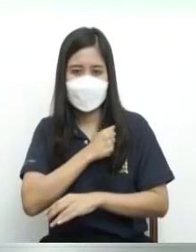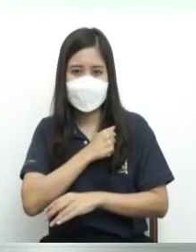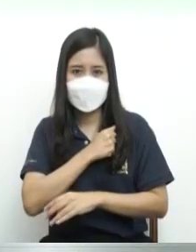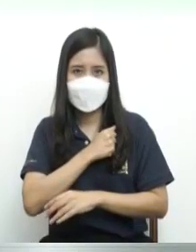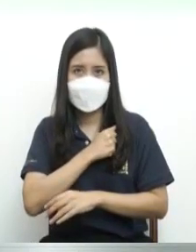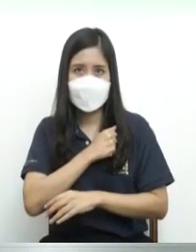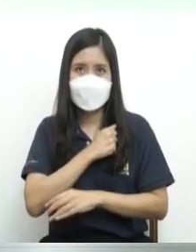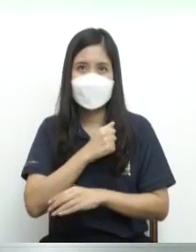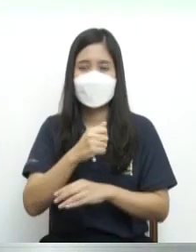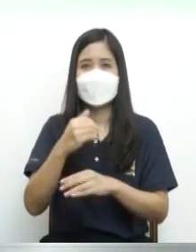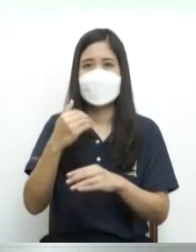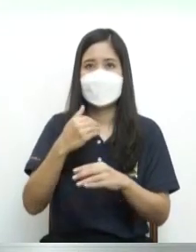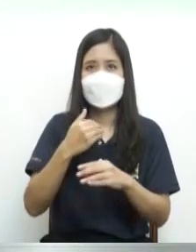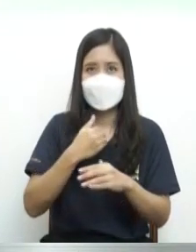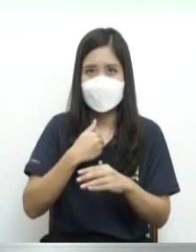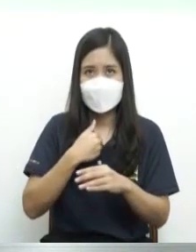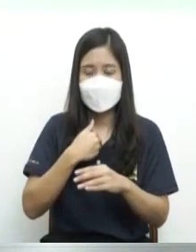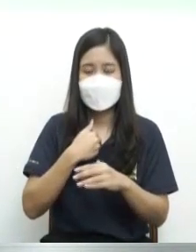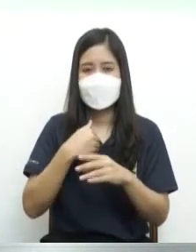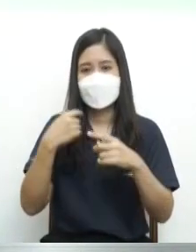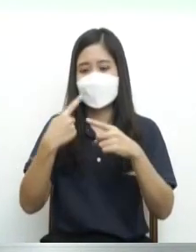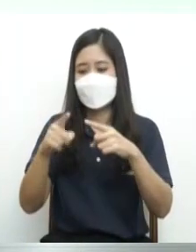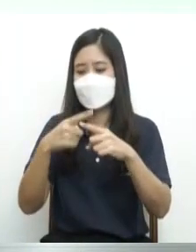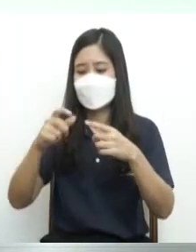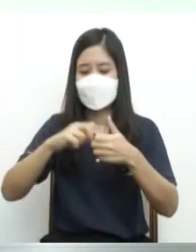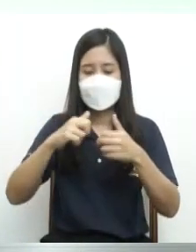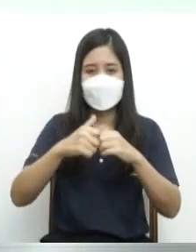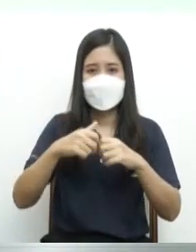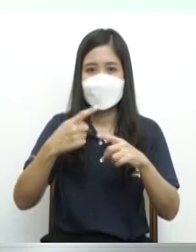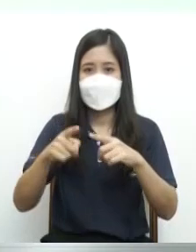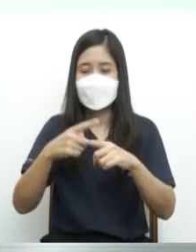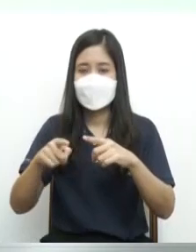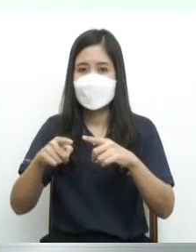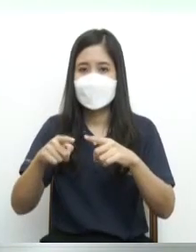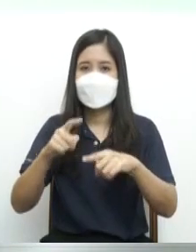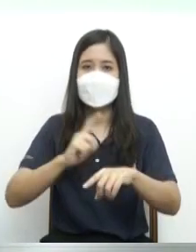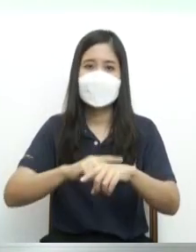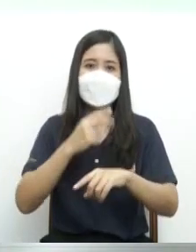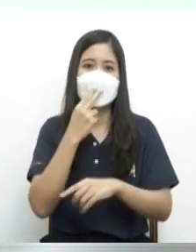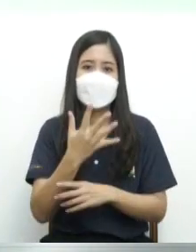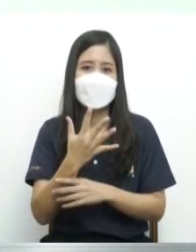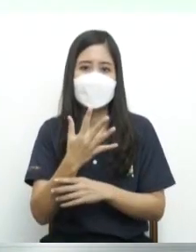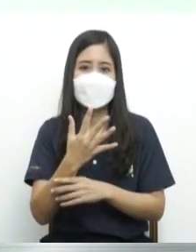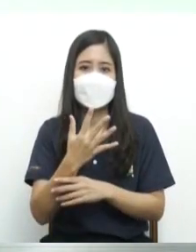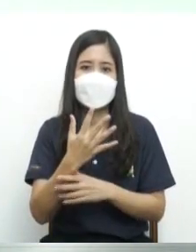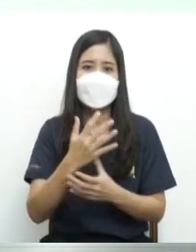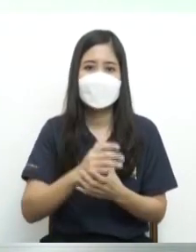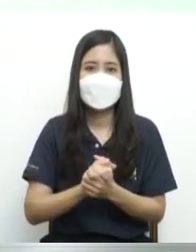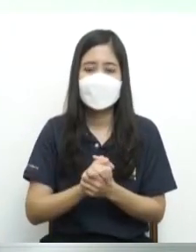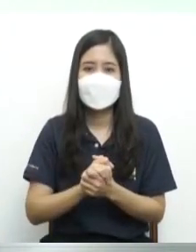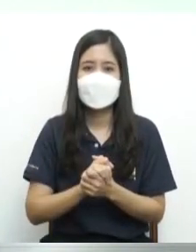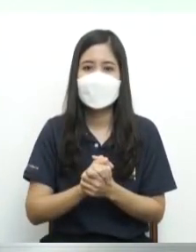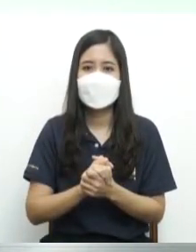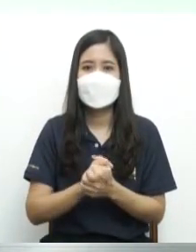อนอมูเซอร์อีก็อาขาต่างๆเยอะแยะไม่มีเวลามาเขียนหนังสือหรอกท่านกมลผู้ประเสริฐกลับมากรุงเทพมาเ